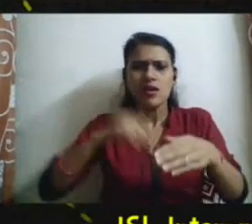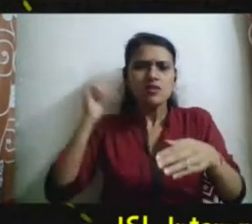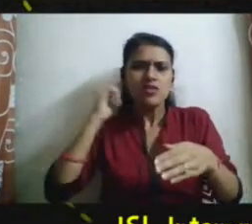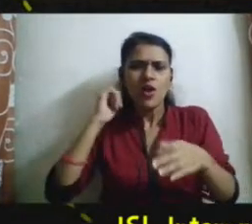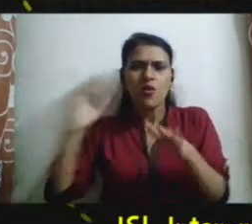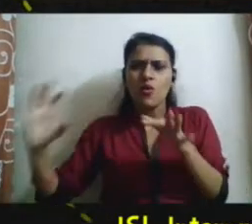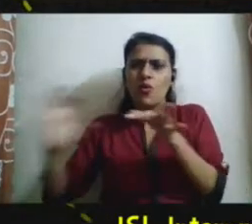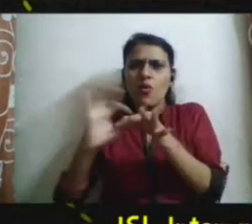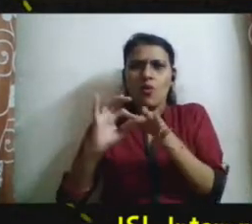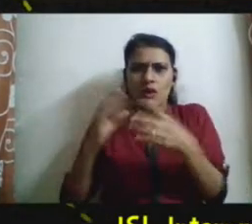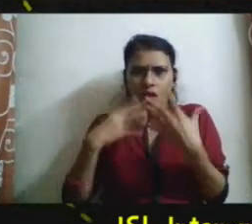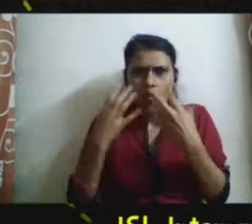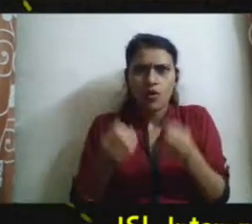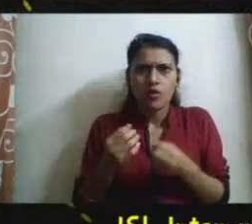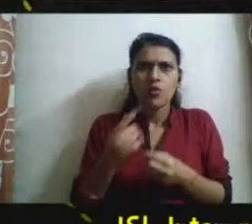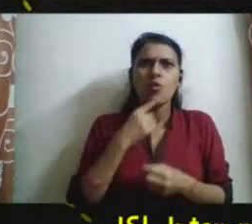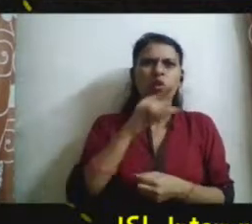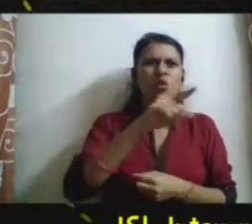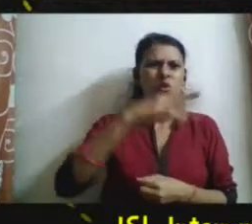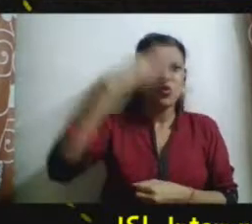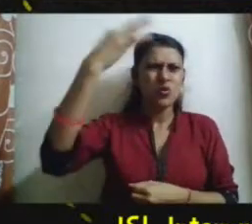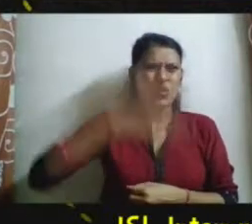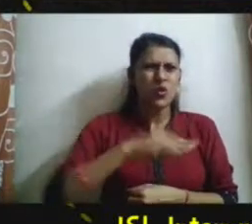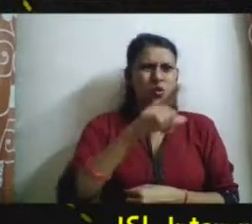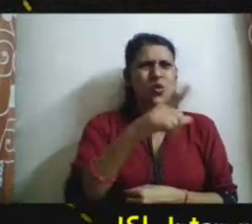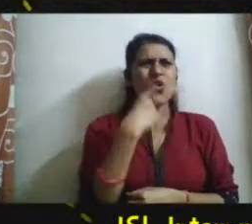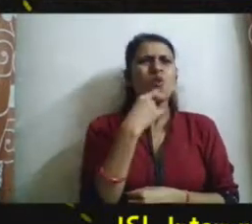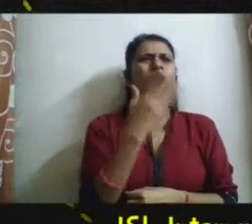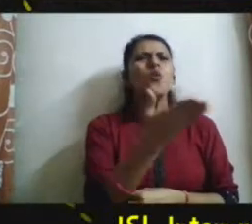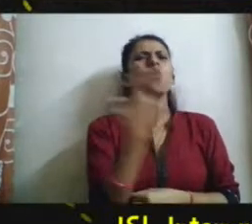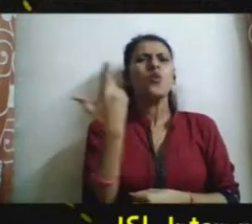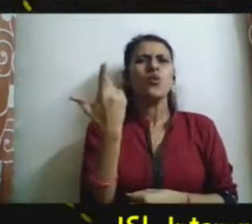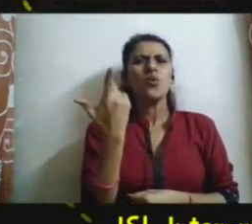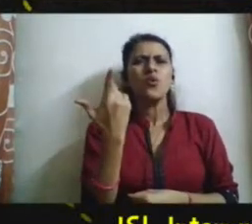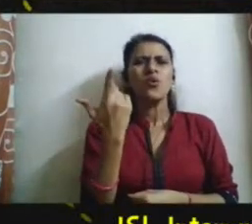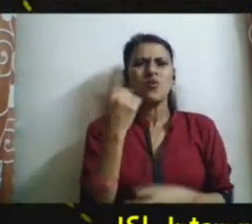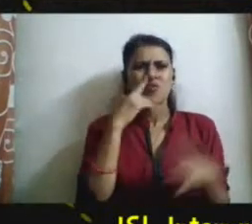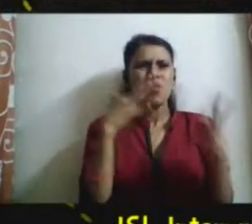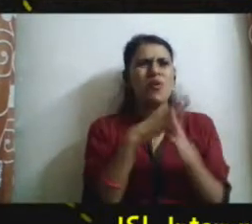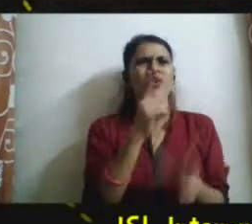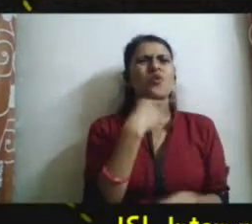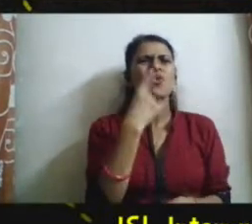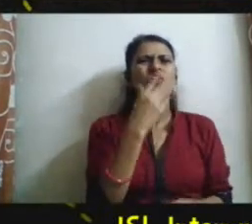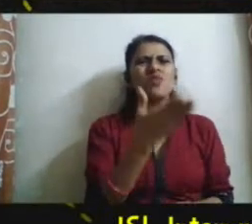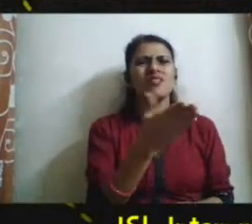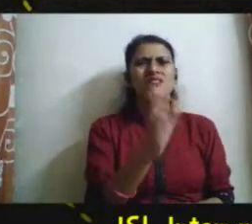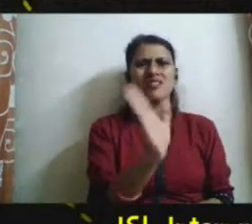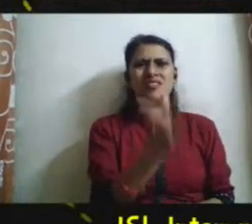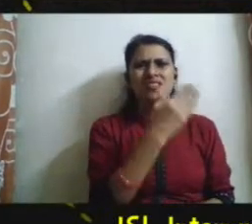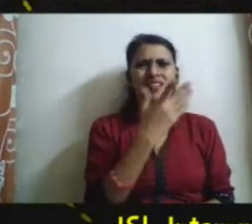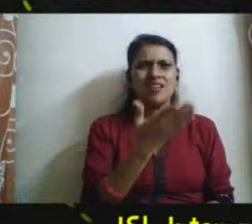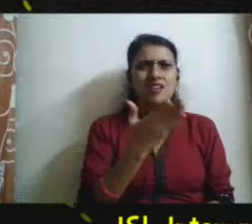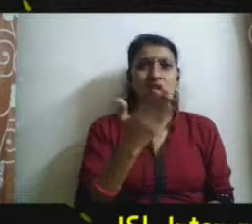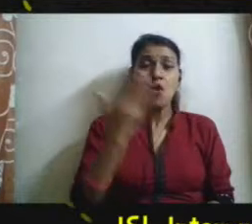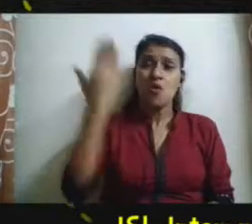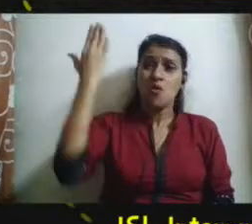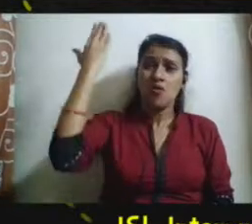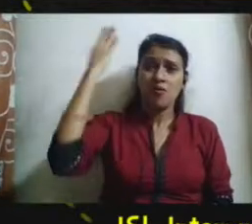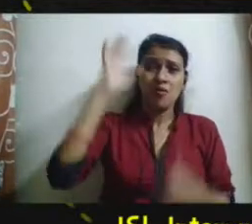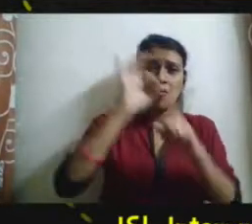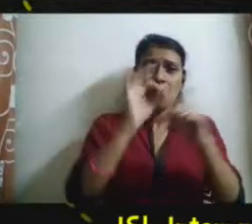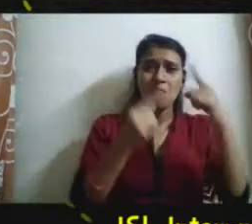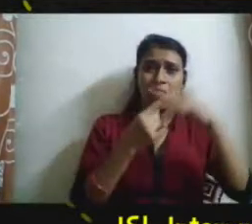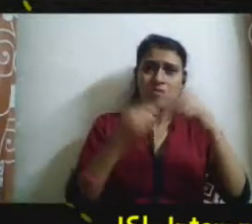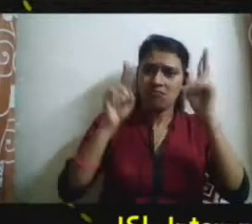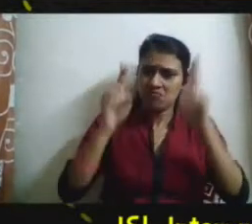kaun ho? कल की लड़की, तुम औरत, तुम हमारे यहाँ तो पंडित सो इन सो भी आके इसी दरी पे